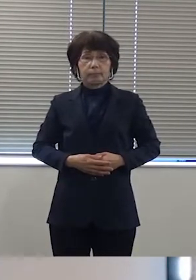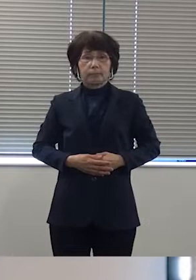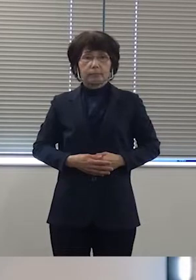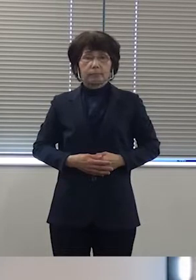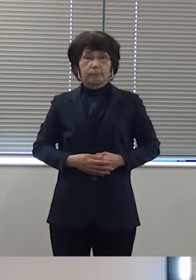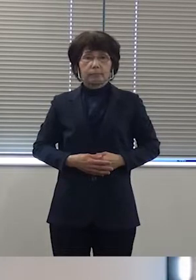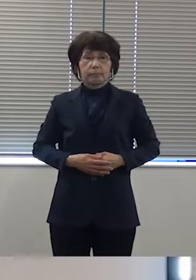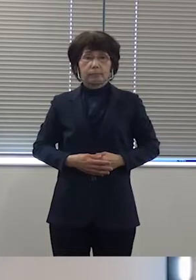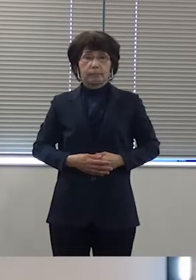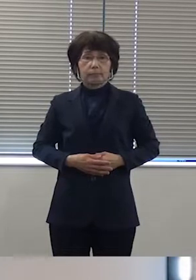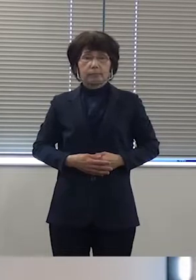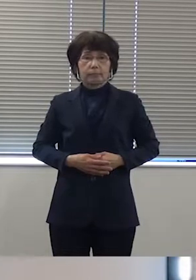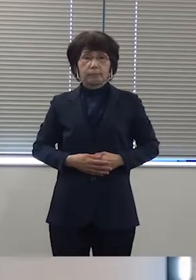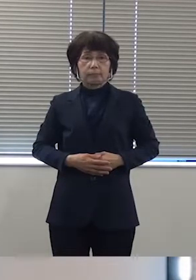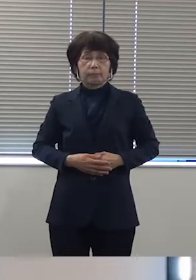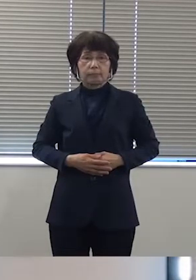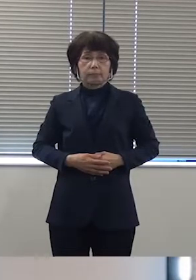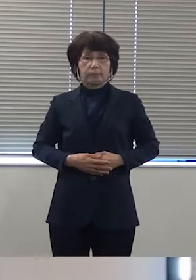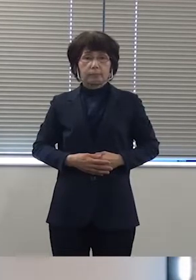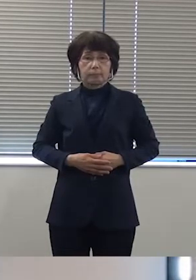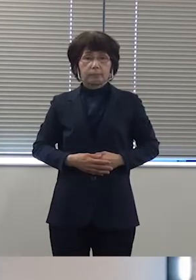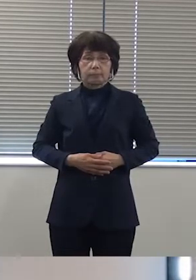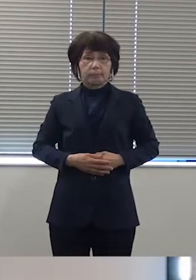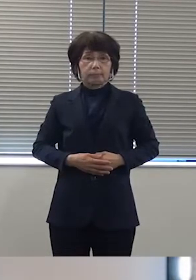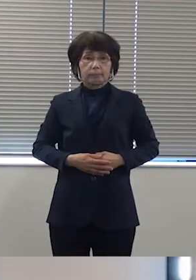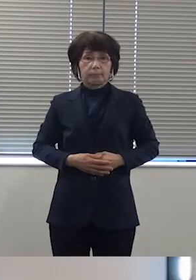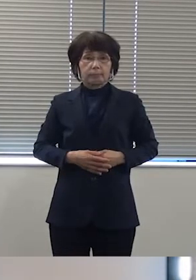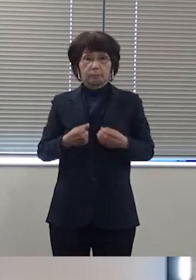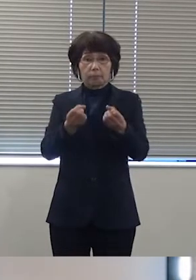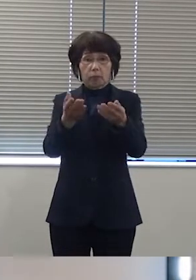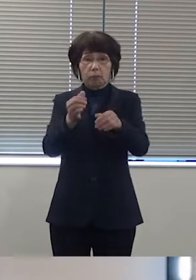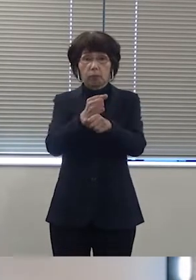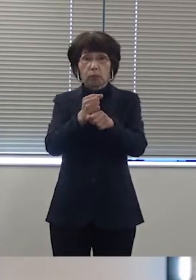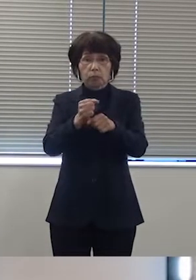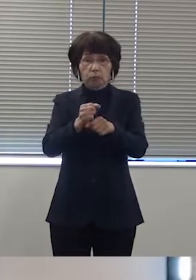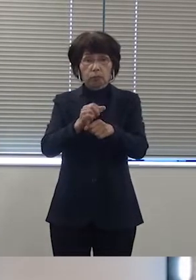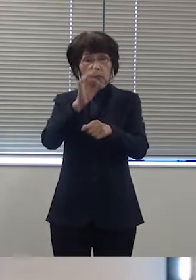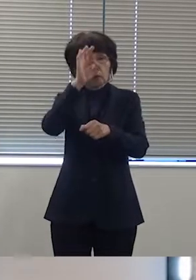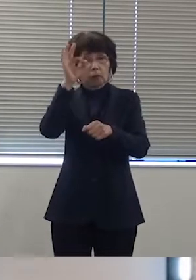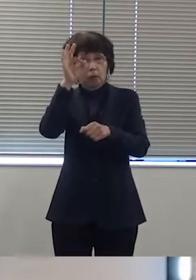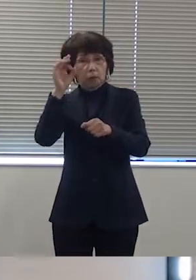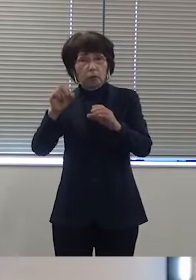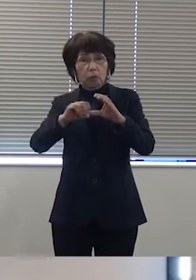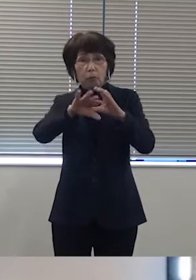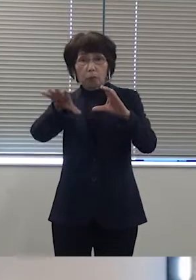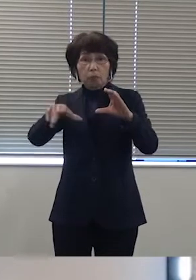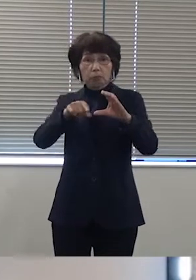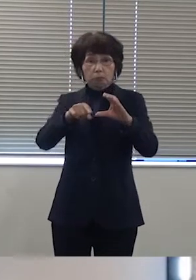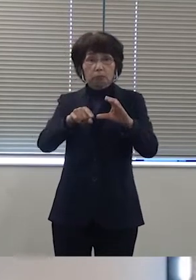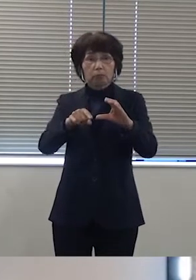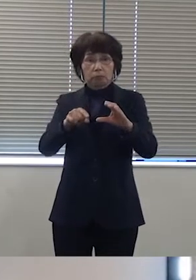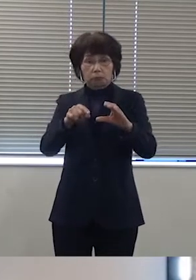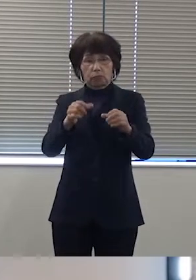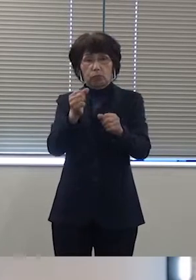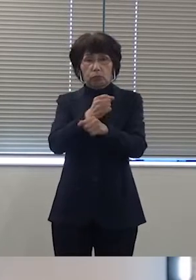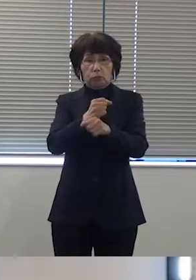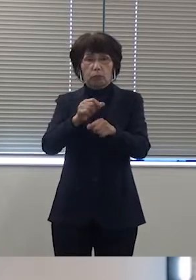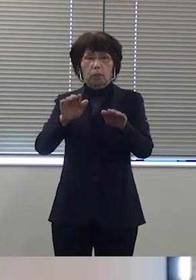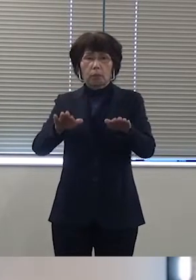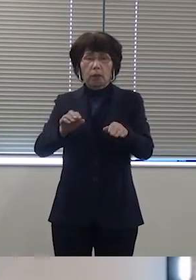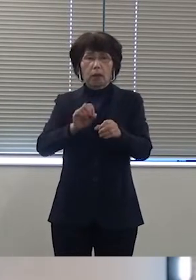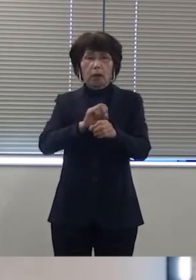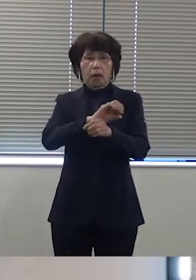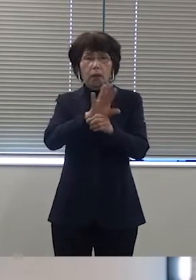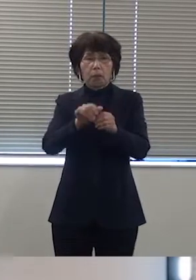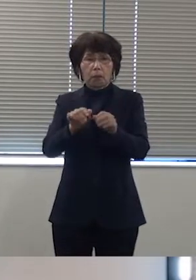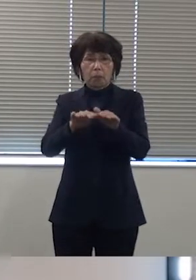26ページの新規事業、観光プロモーション事業でございますが、こちらは現在コロナ禍において旅行ニーズが変化してい